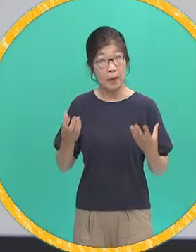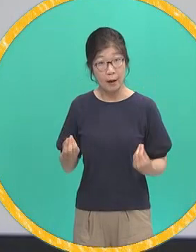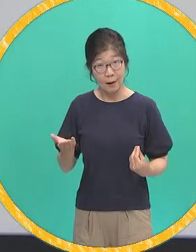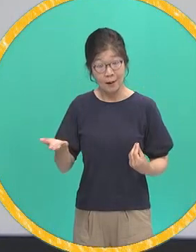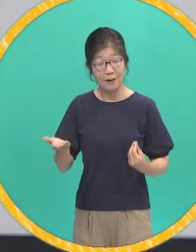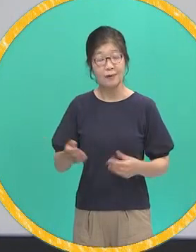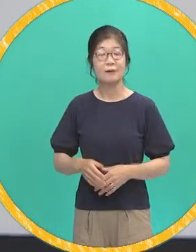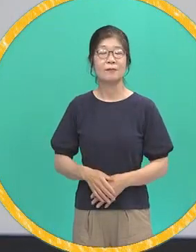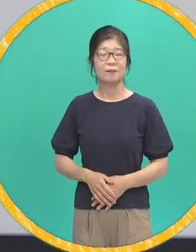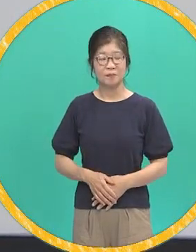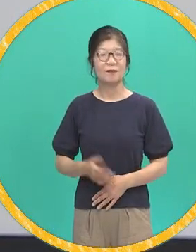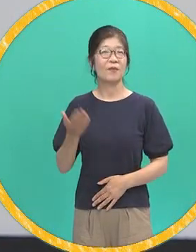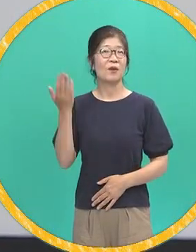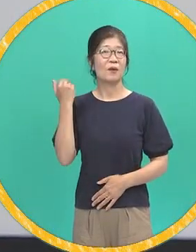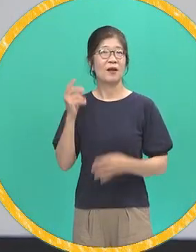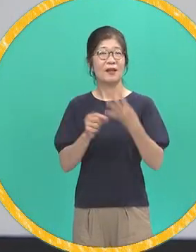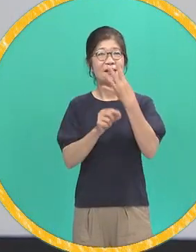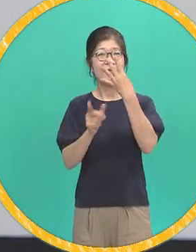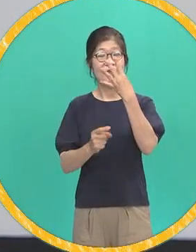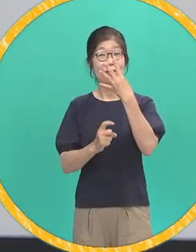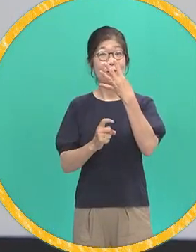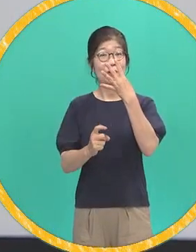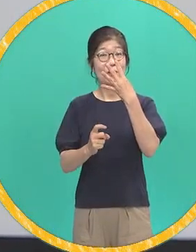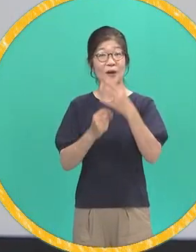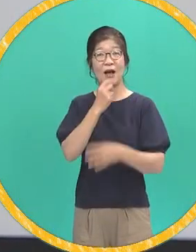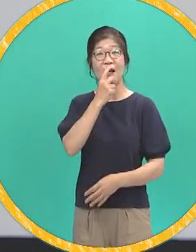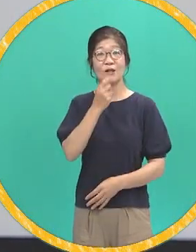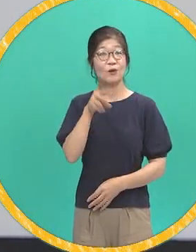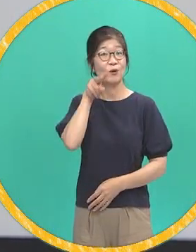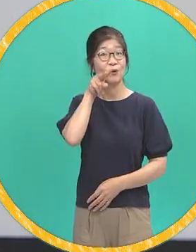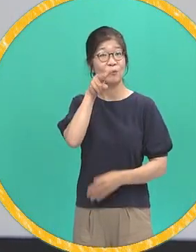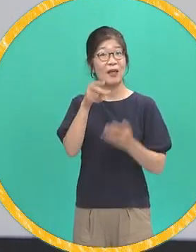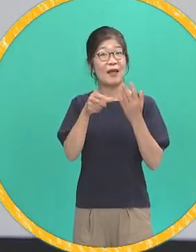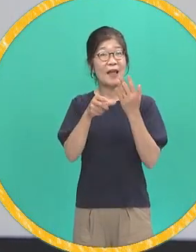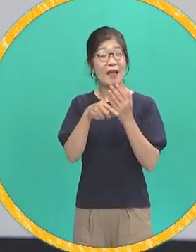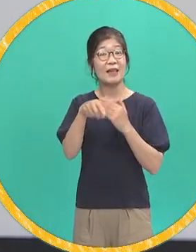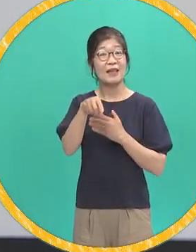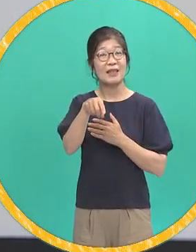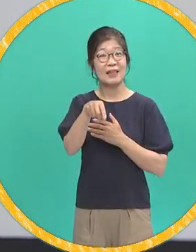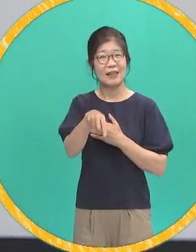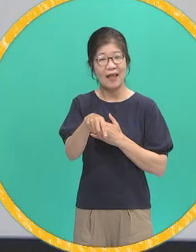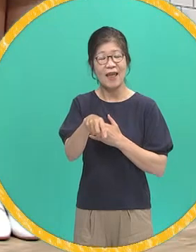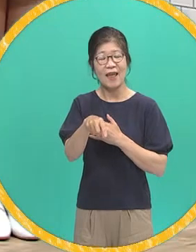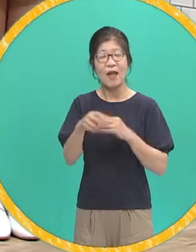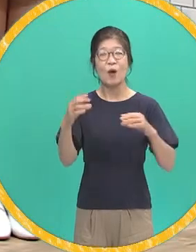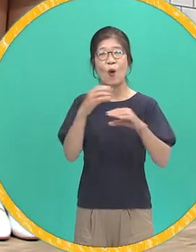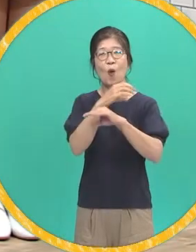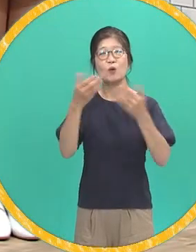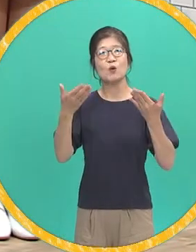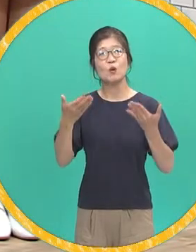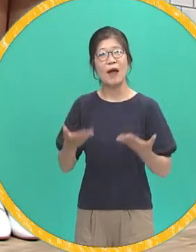4月の10日に鶴見駅前で交通安全のイベントでデビューさせていただきました